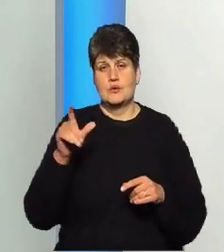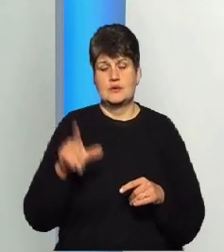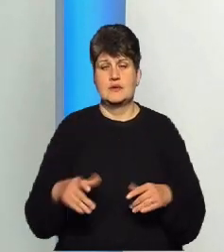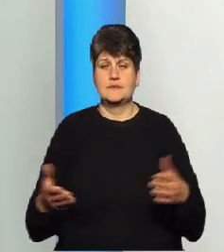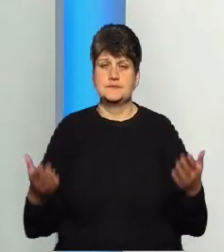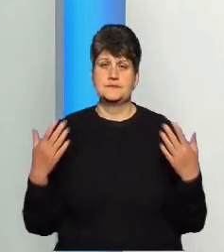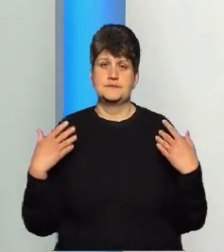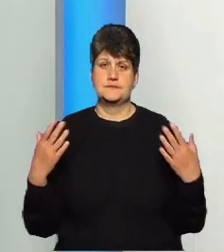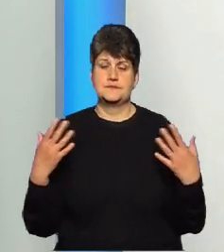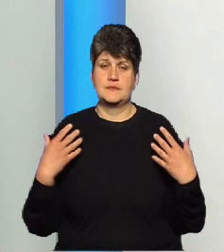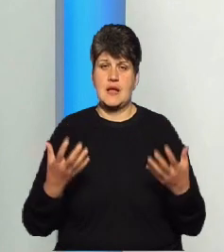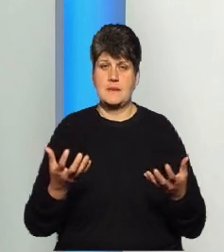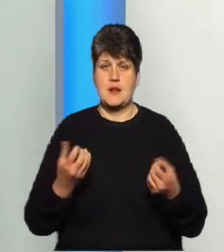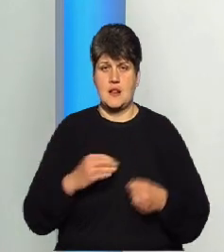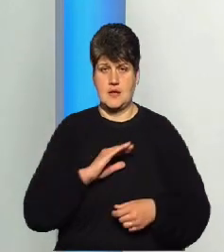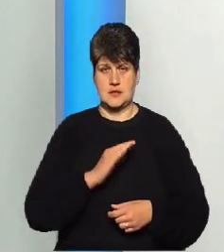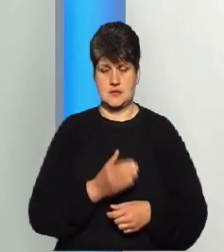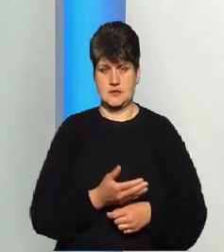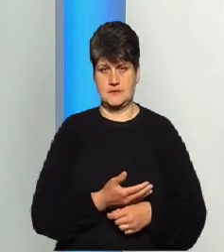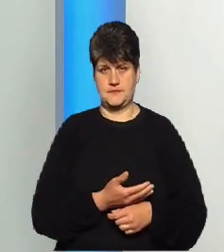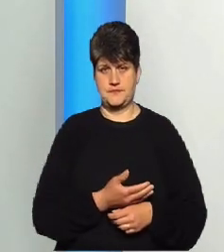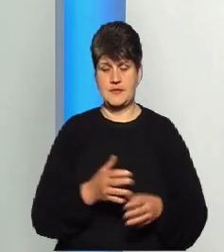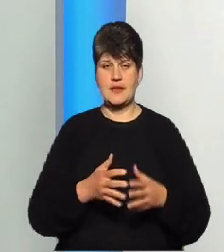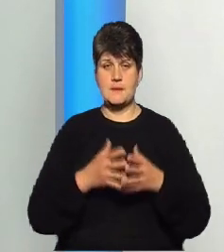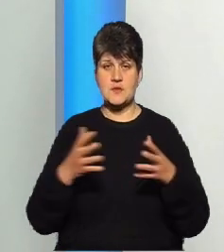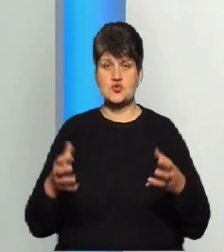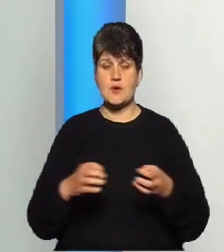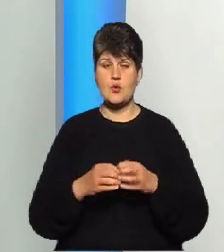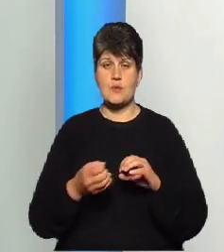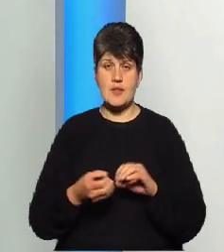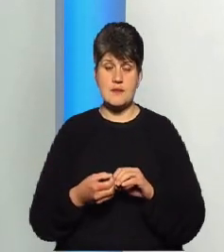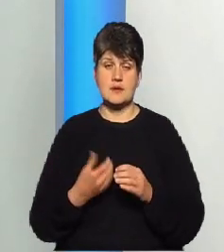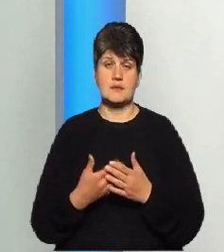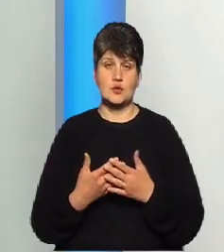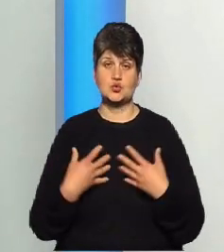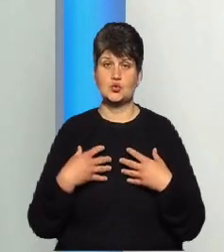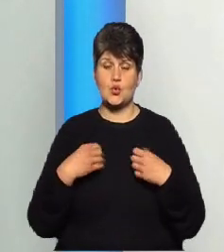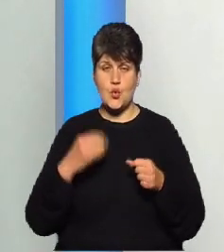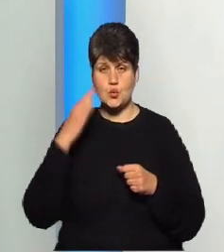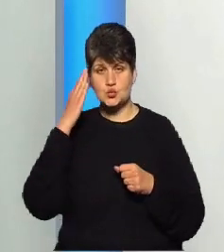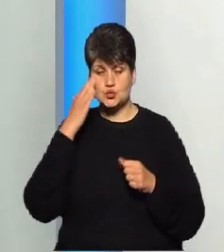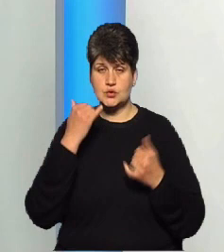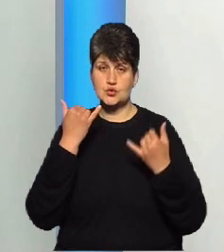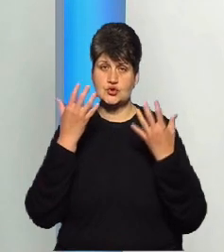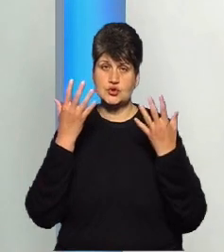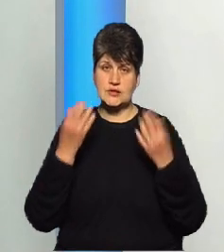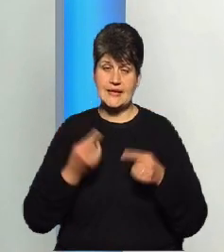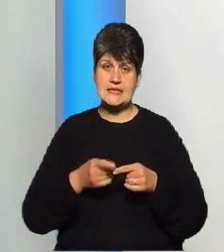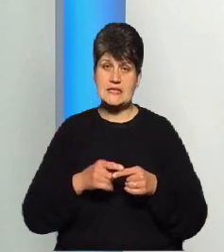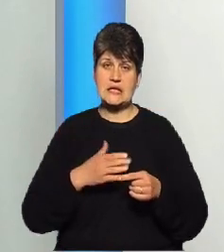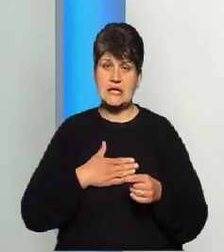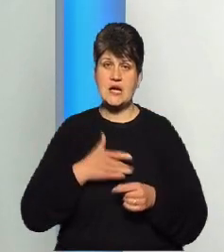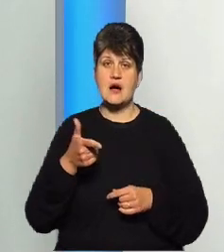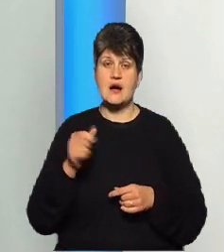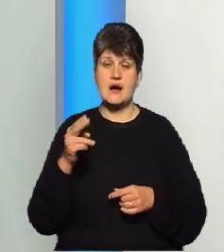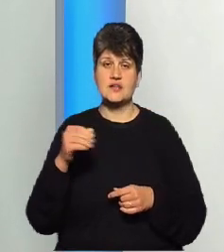сили. І найбільша проблема, мабуть, що здорового сну на сьогоднішній день – це і наші гаджети, тому що ми з ними лягаємо, ми з